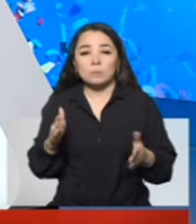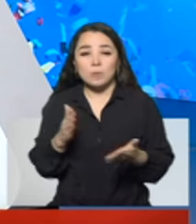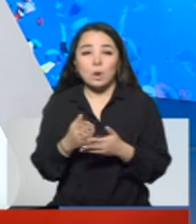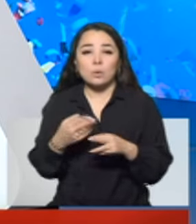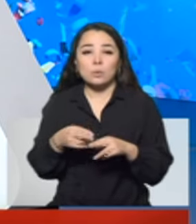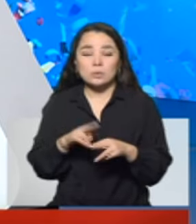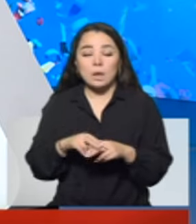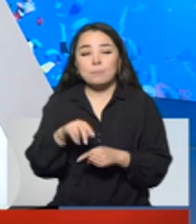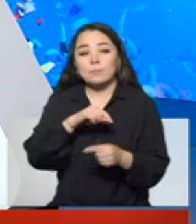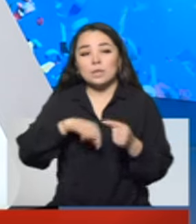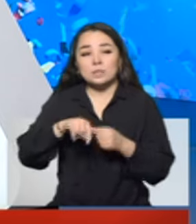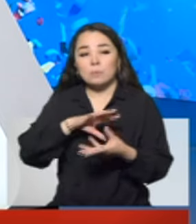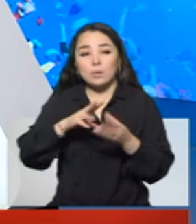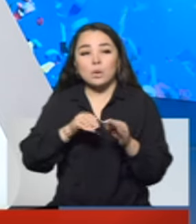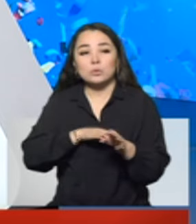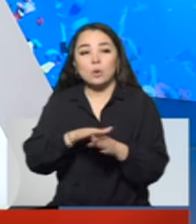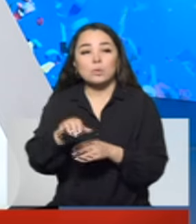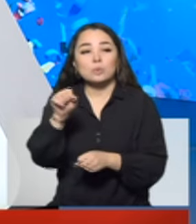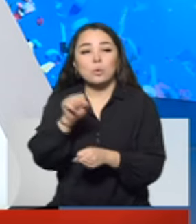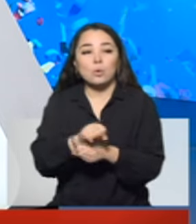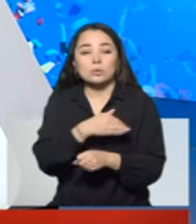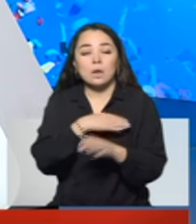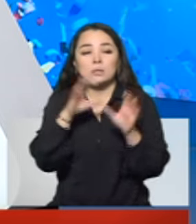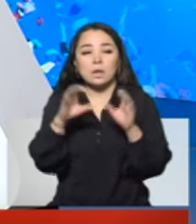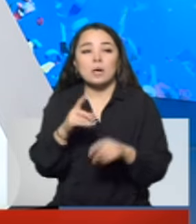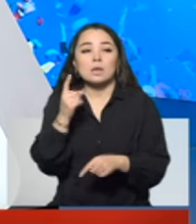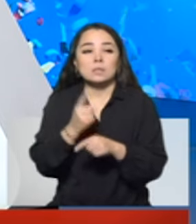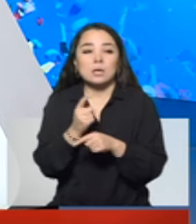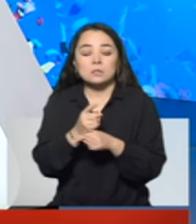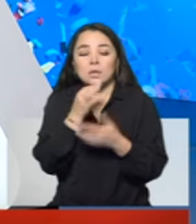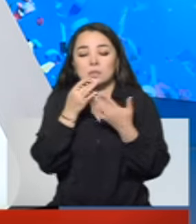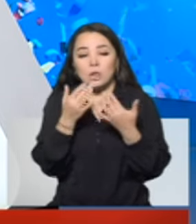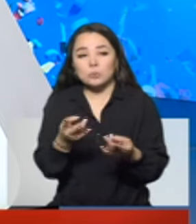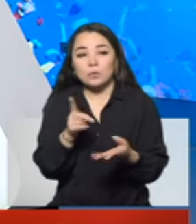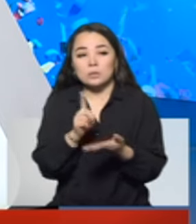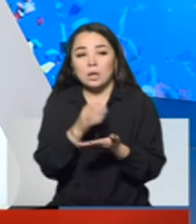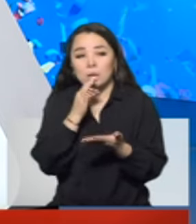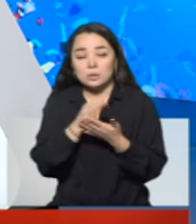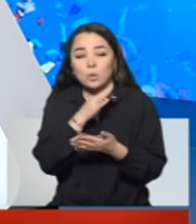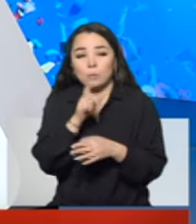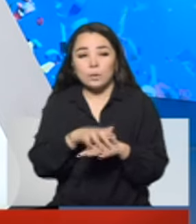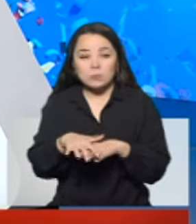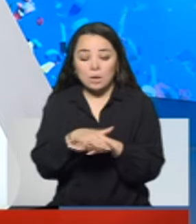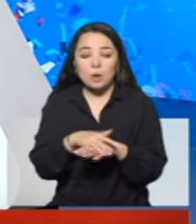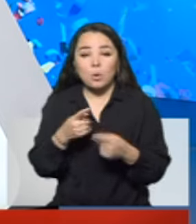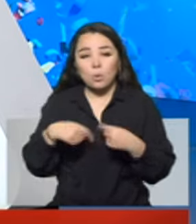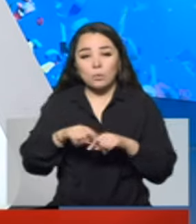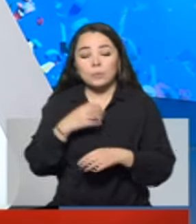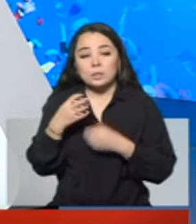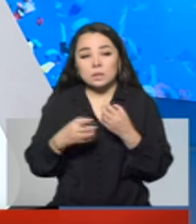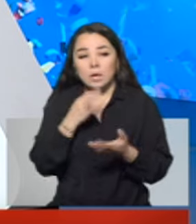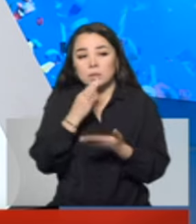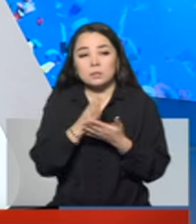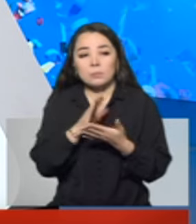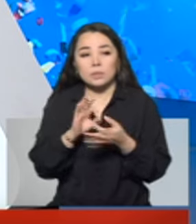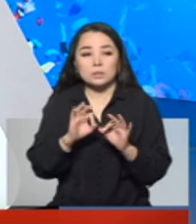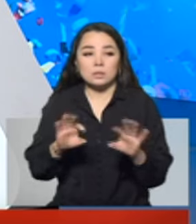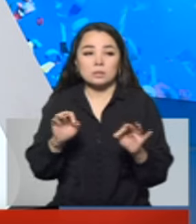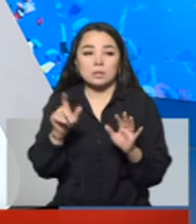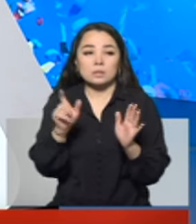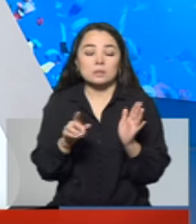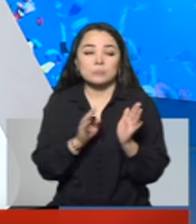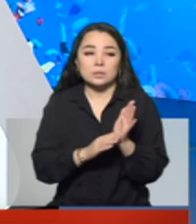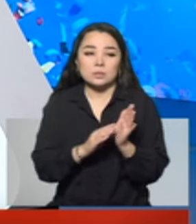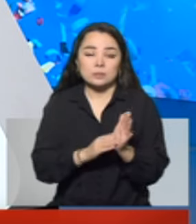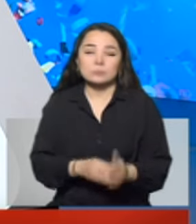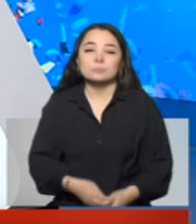Бұл бизнесті түбегейлі тоқтату үшін заңмен тыйым салу қажет дейді көпшілік. Қоғамды алаңдатқан мәселені әріптесім Аягөз